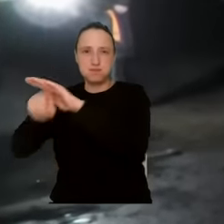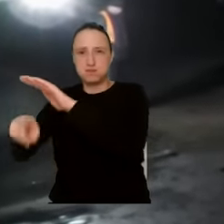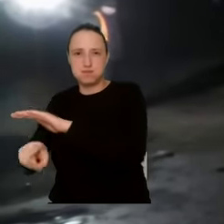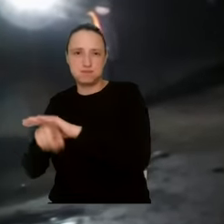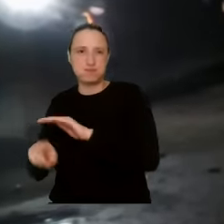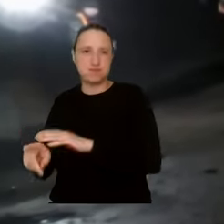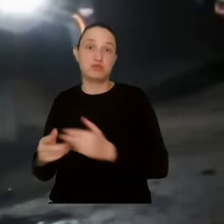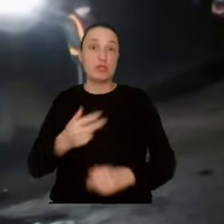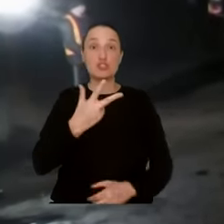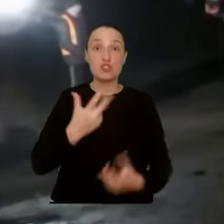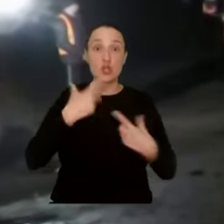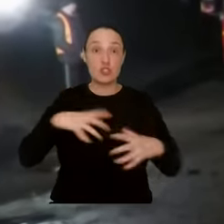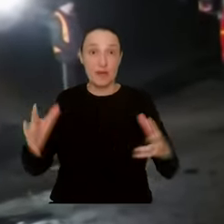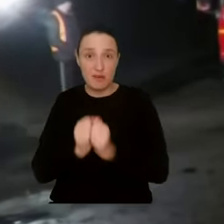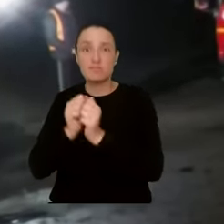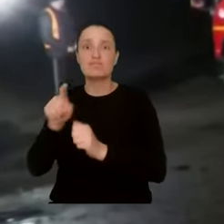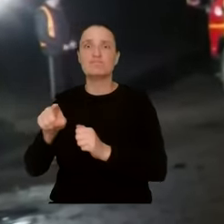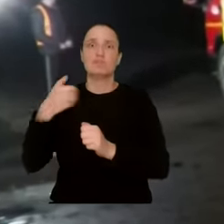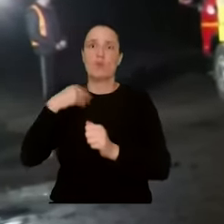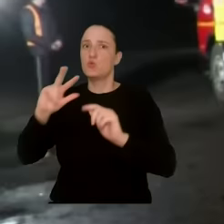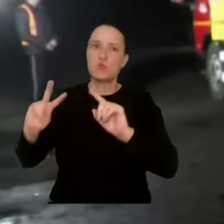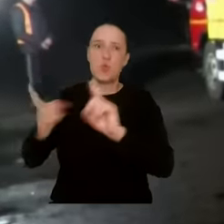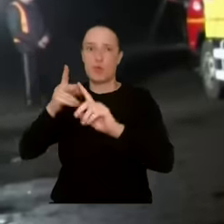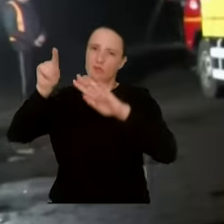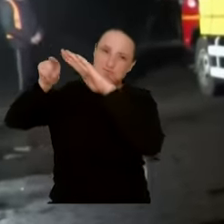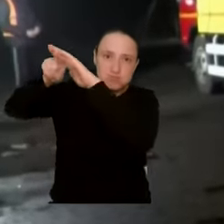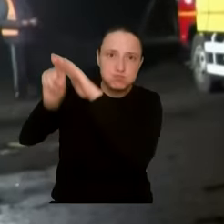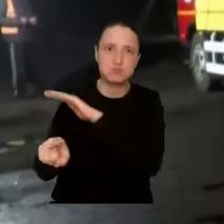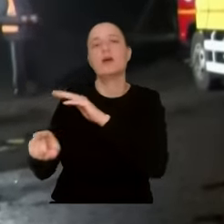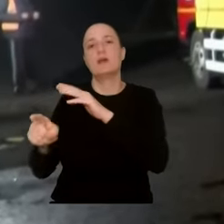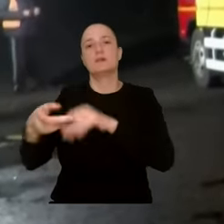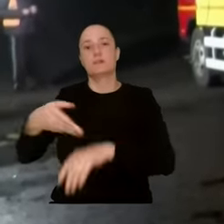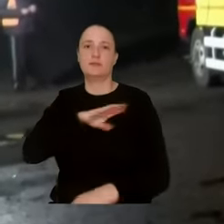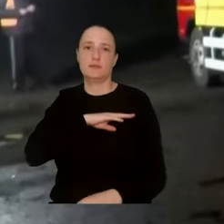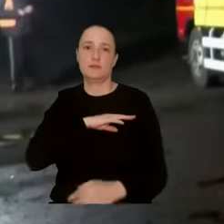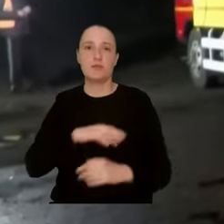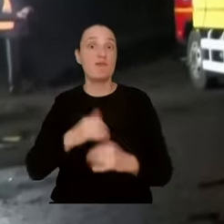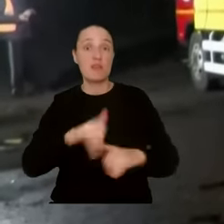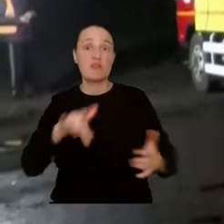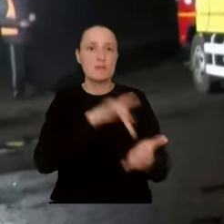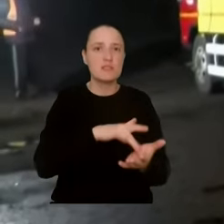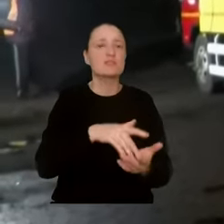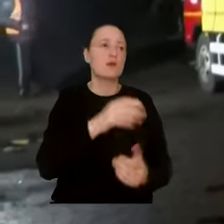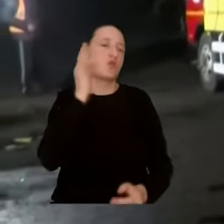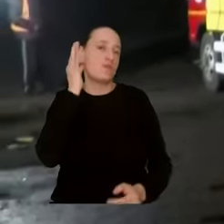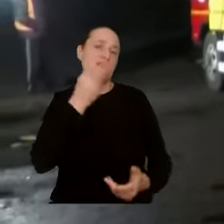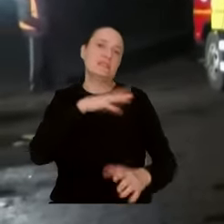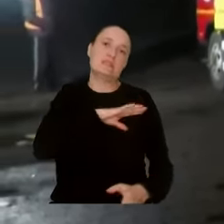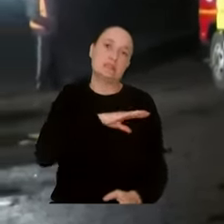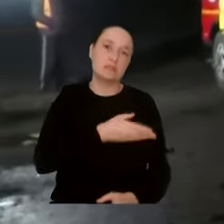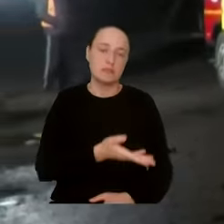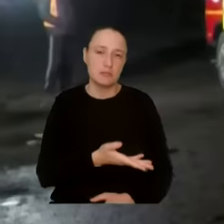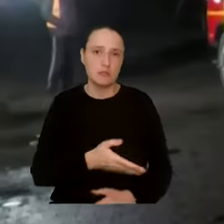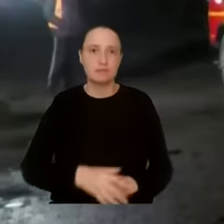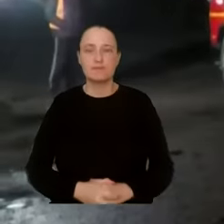ratownicy pracowali na miejscu eksplozji, doszło do drugiego uderzenia. Niestety zginęli. W innej lokalizacji zginęła kobieta. I na żal